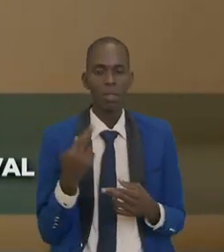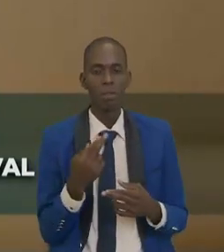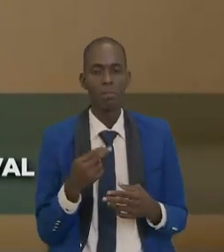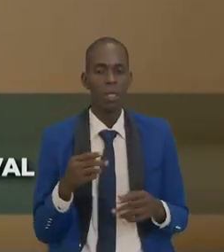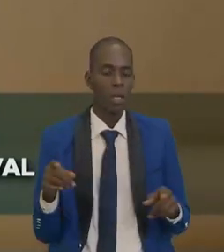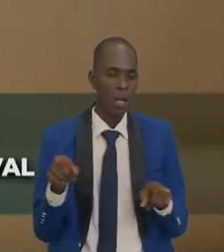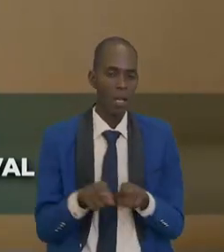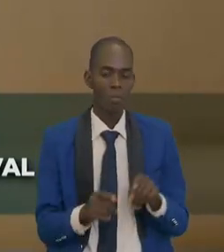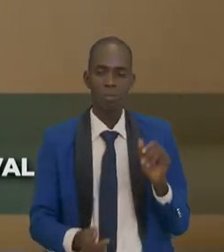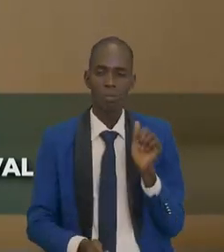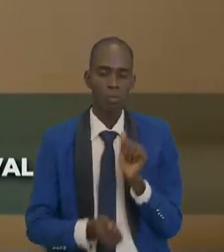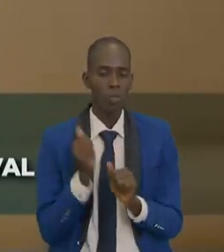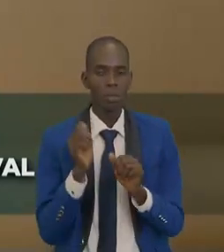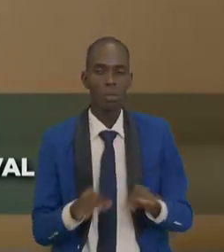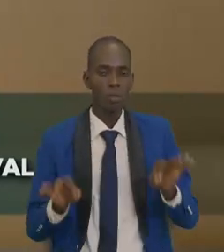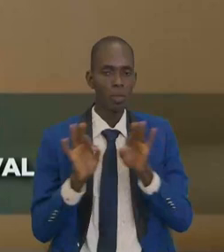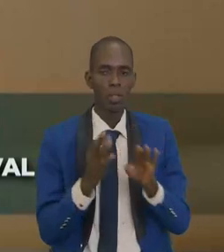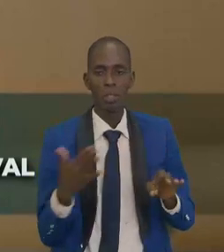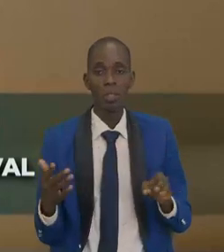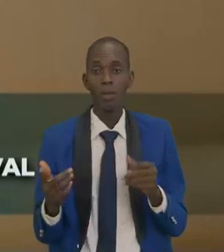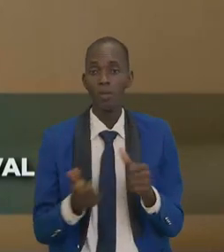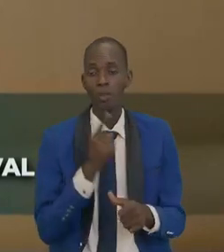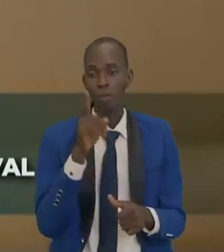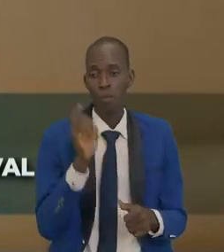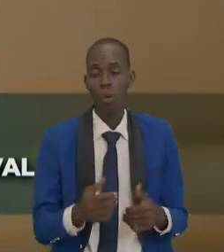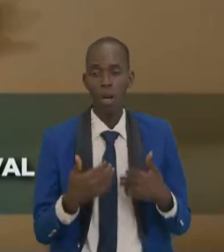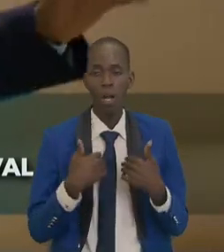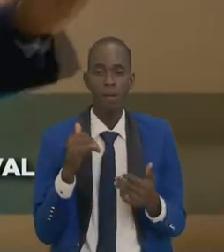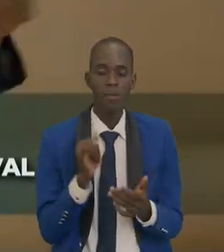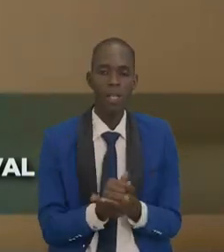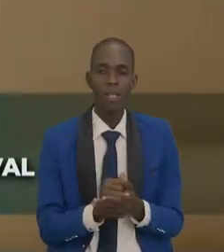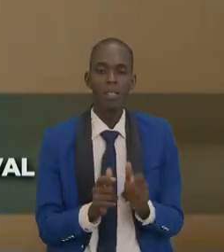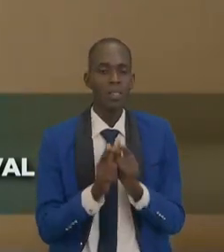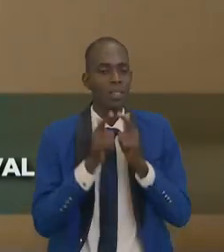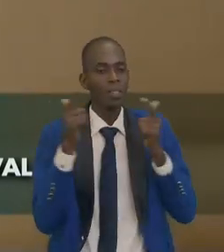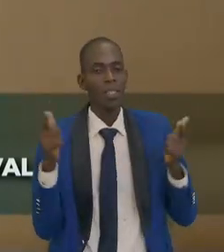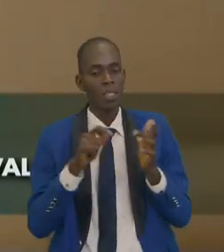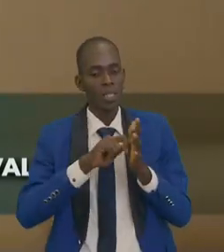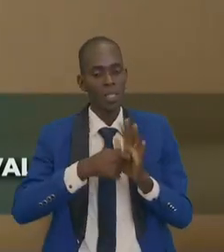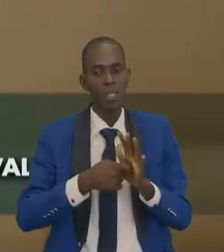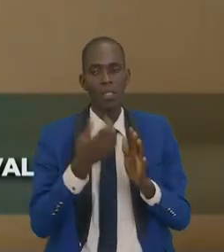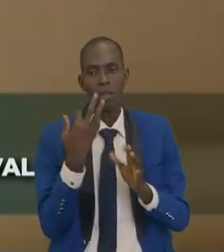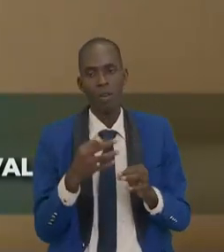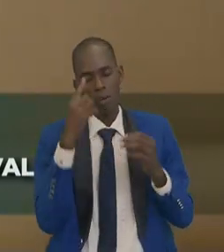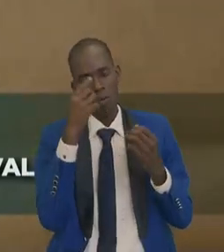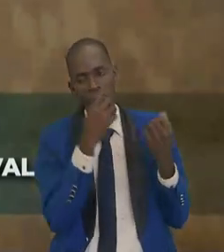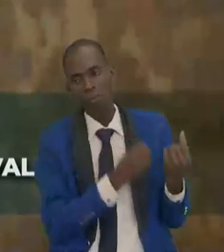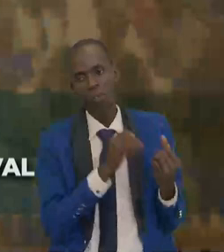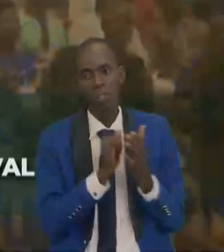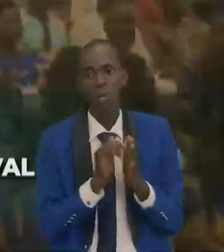objective, premièrement donc, il faut la clé principale, la clé maîtresse qui ouvre toutes les portes devant